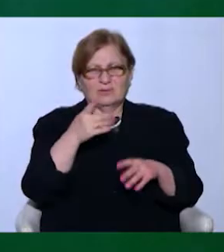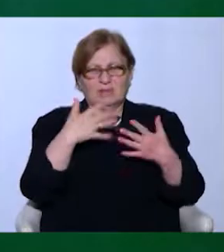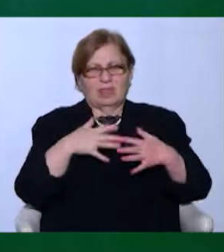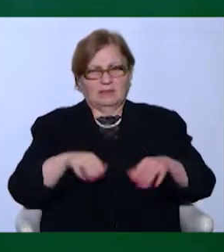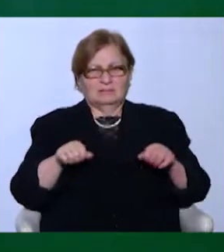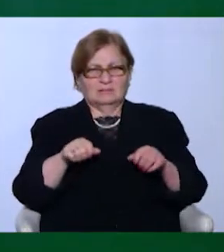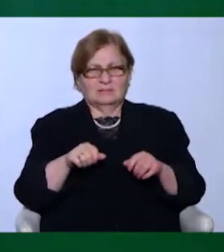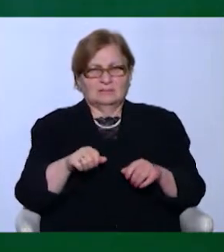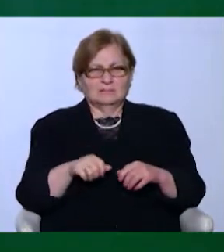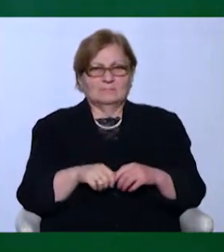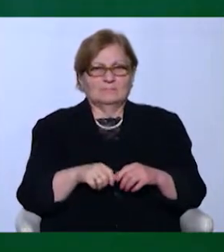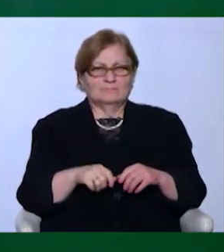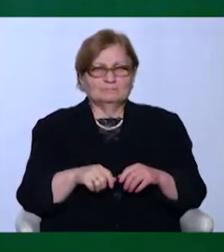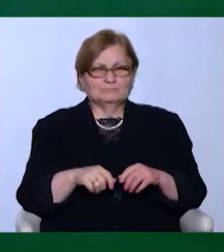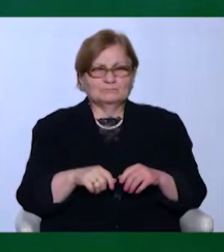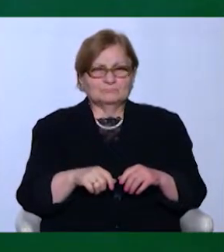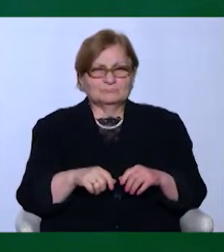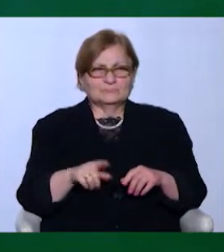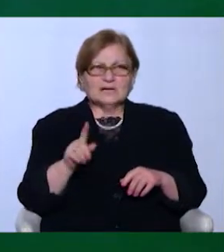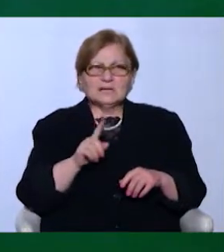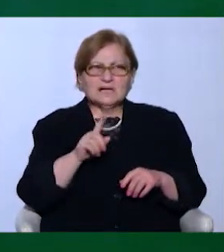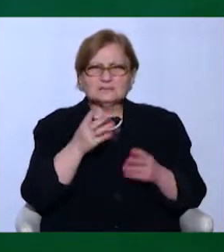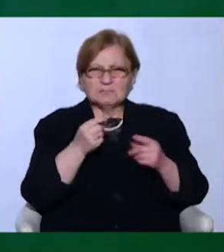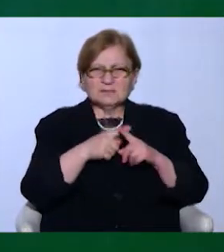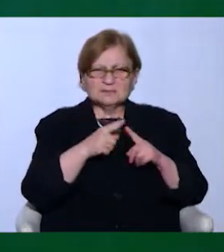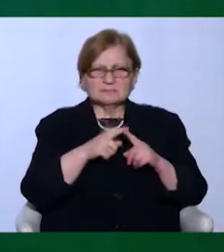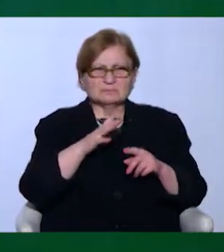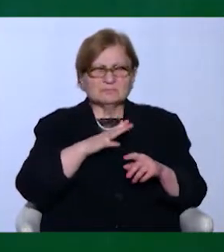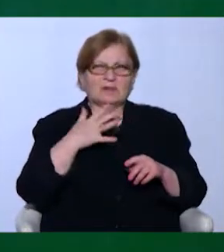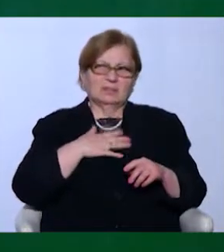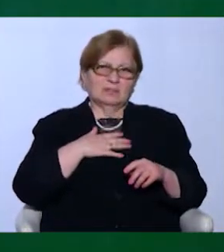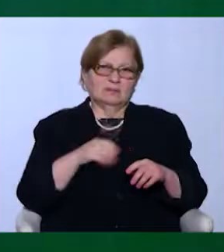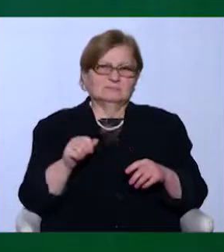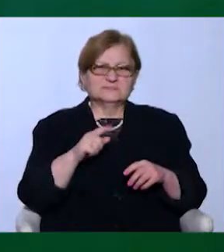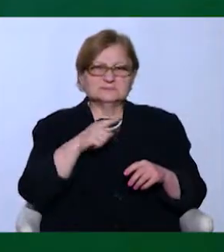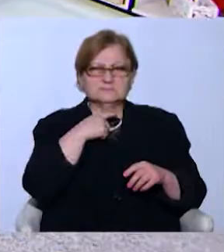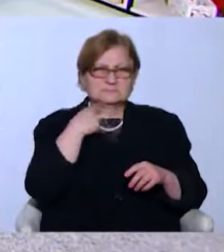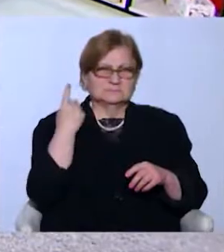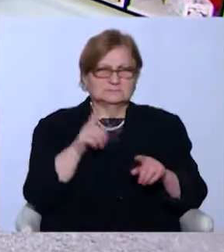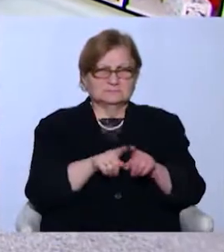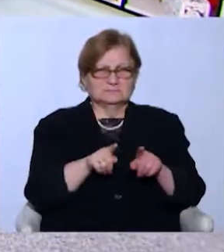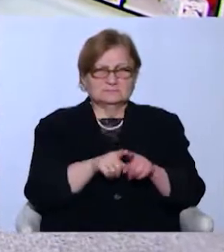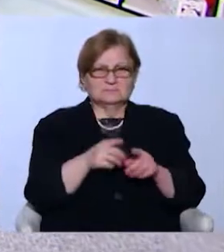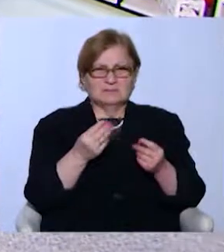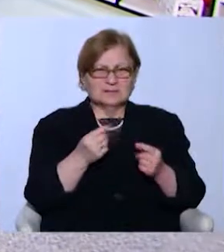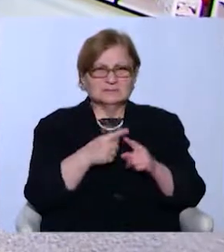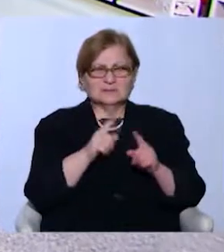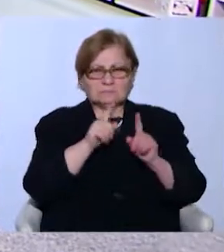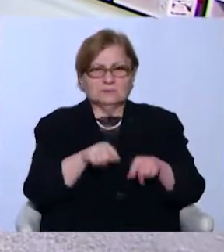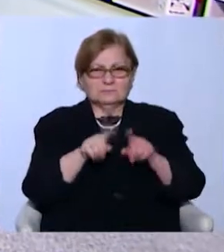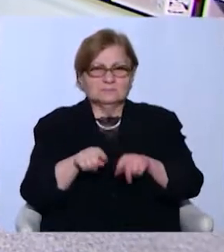მოსაბეზრებელი. შეიძლება არის მათემატიკაში რომ რაღაცა გვესდება, მოკინჭება იცის რაღაცა. არა მარტო მათემატიკაში, არამედ